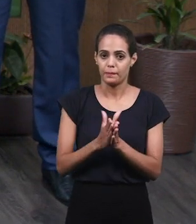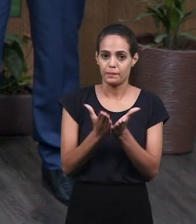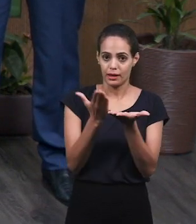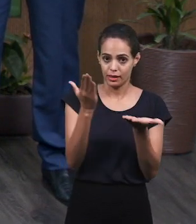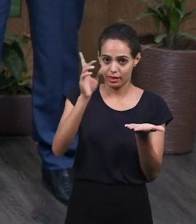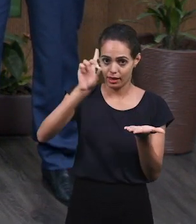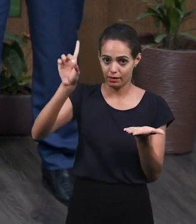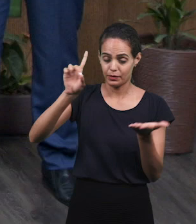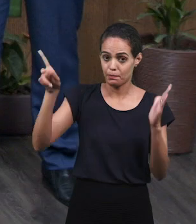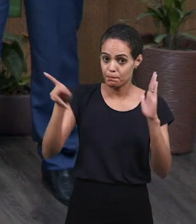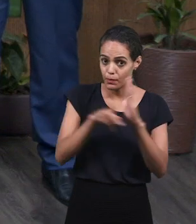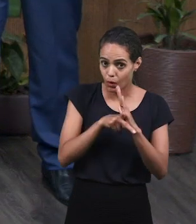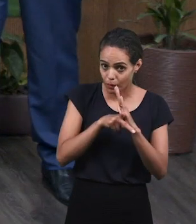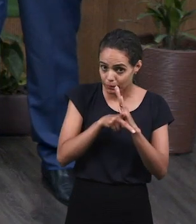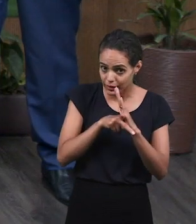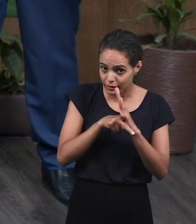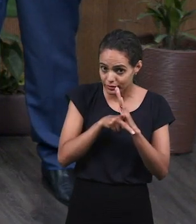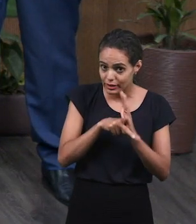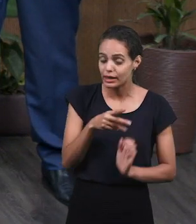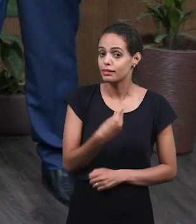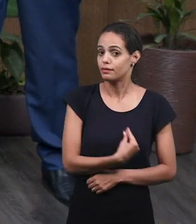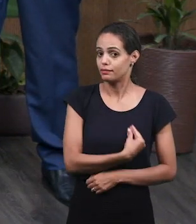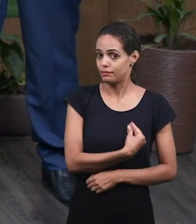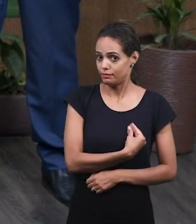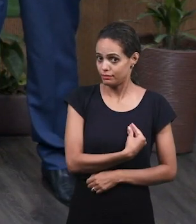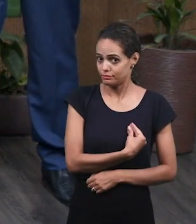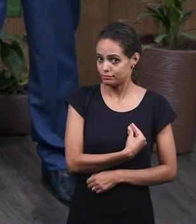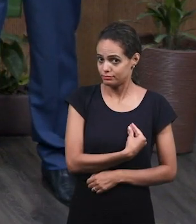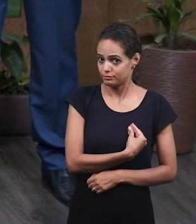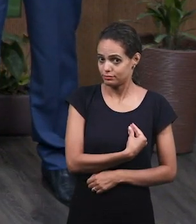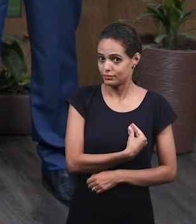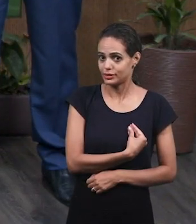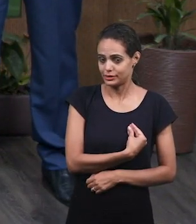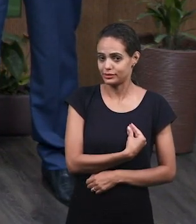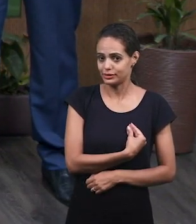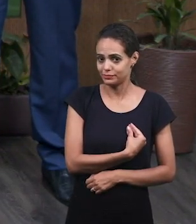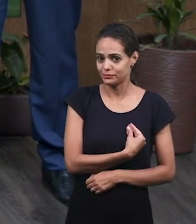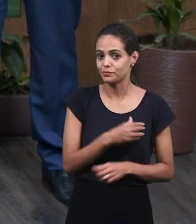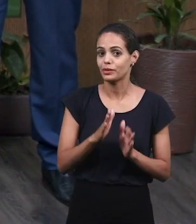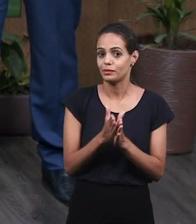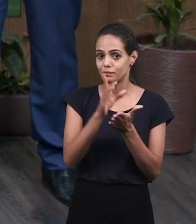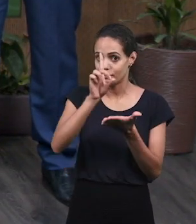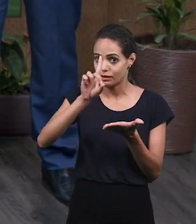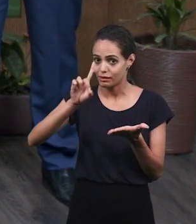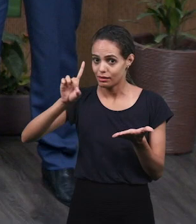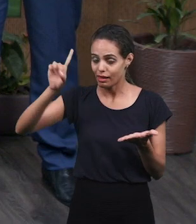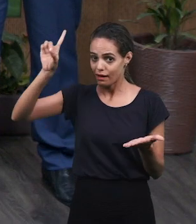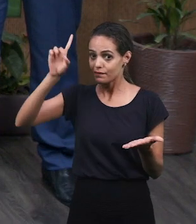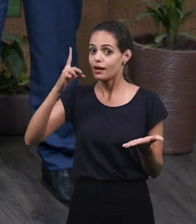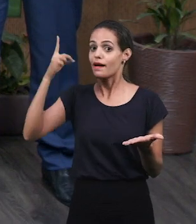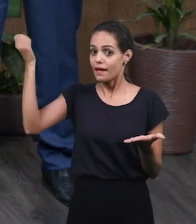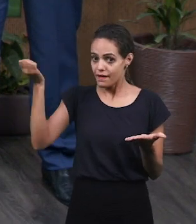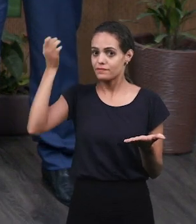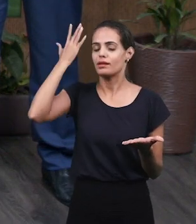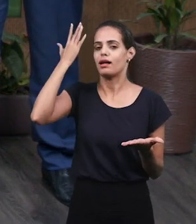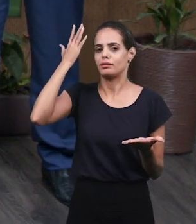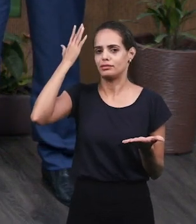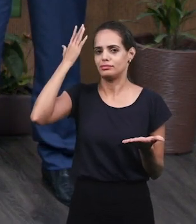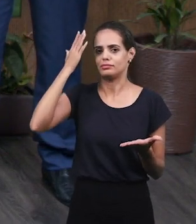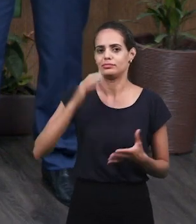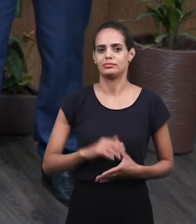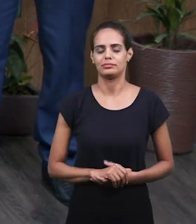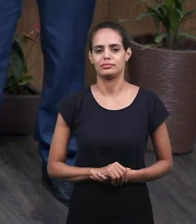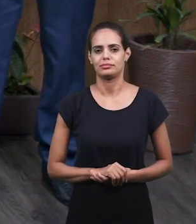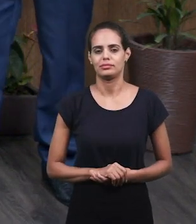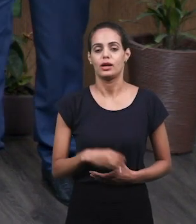parole vivante. En commençant avec la lecture du texte biblique qui se trouve en Jean chapitre 1, verset